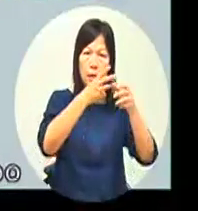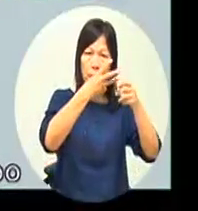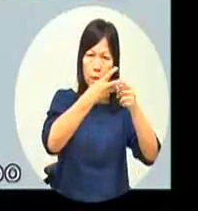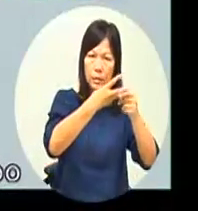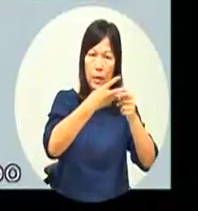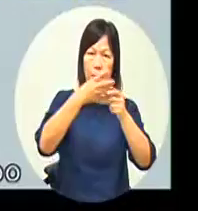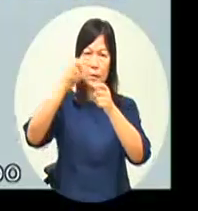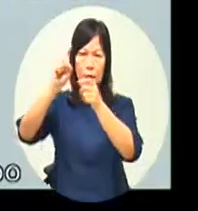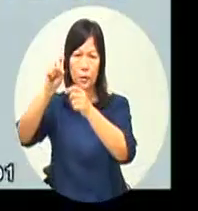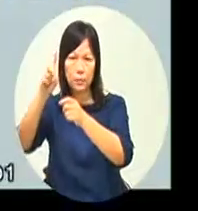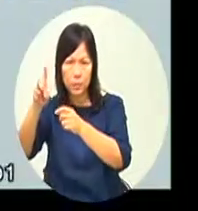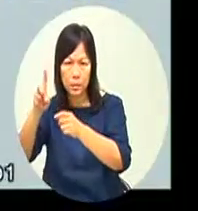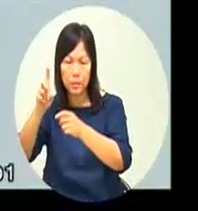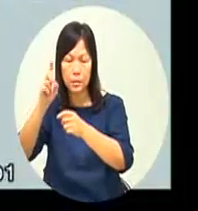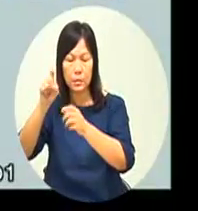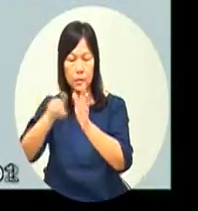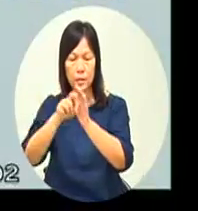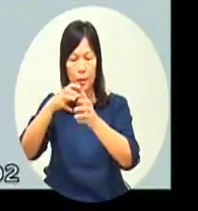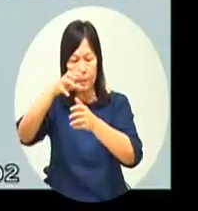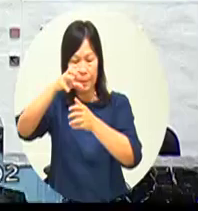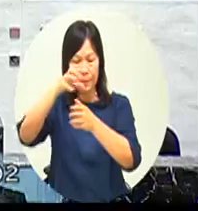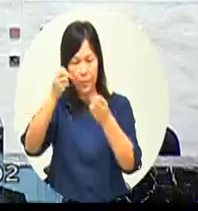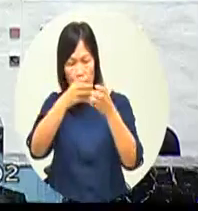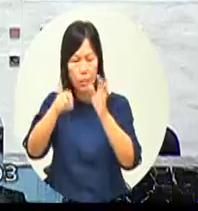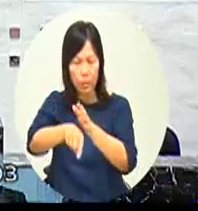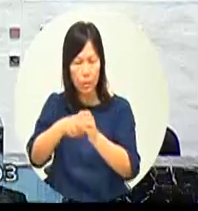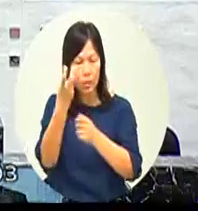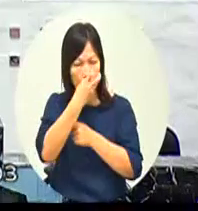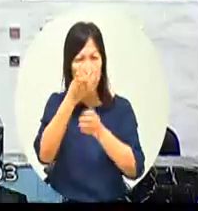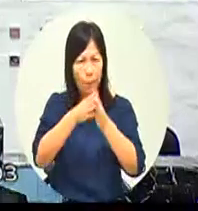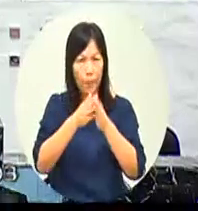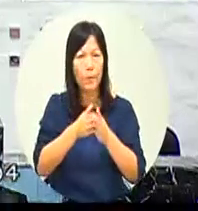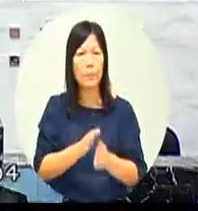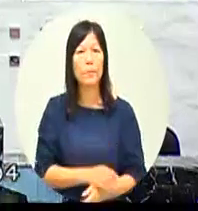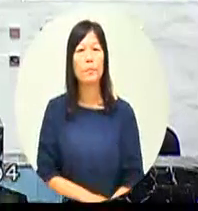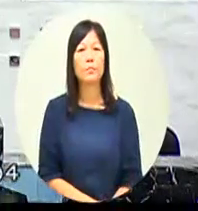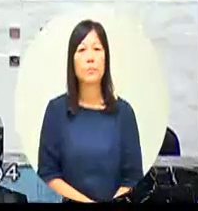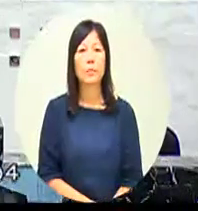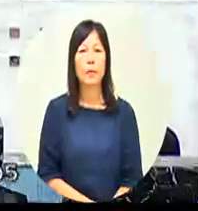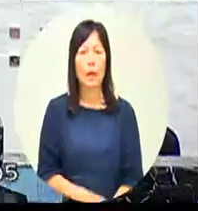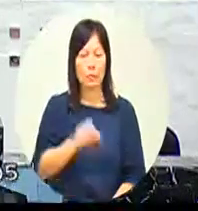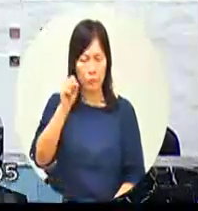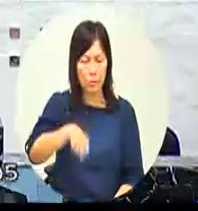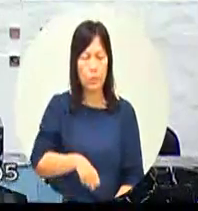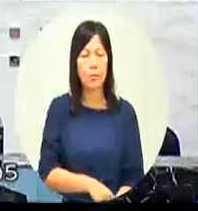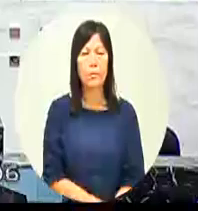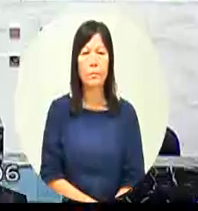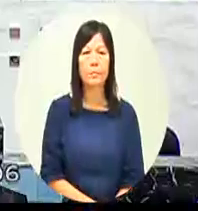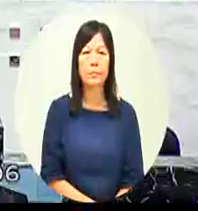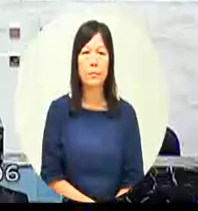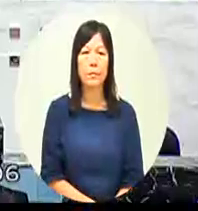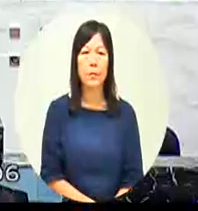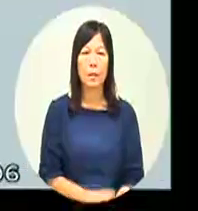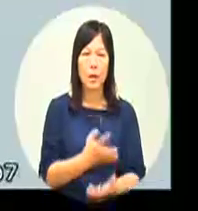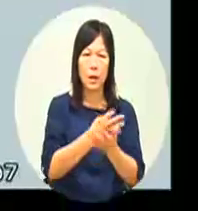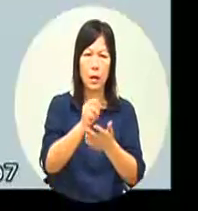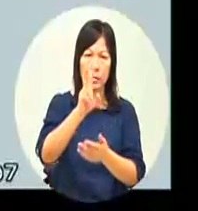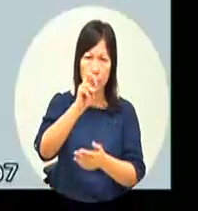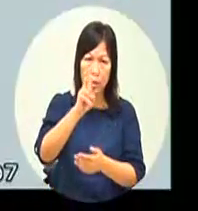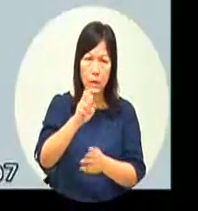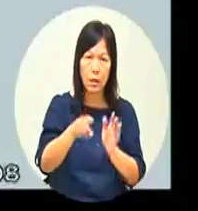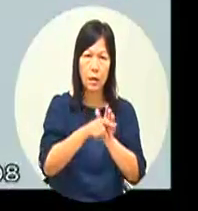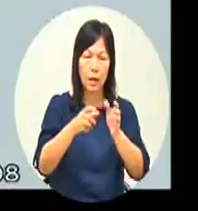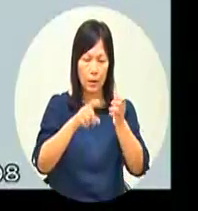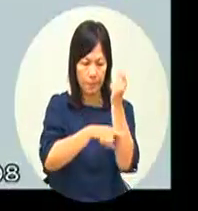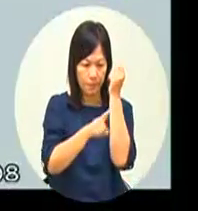编制表一案，请查照，请讨论。 各位同仁们意见，准予备查。 案号二十二类